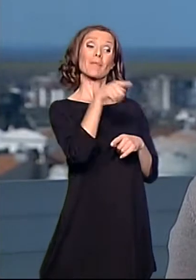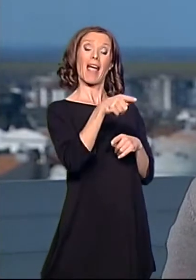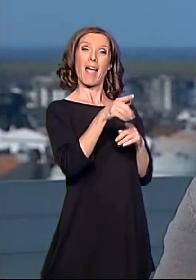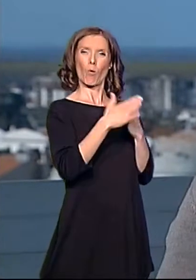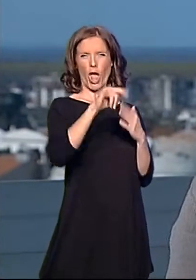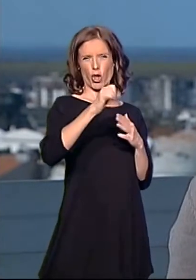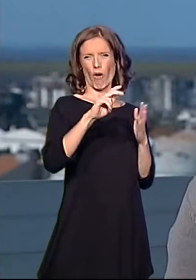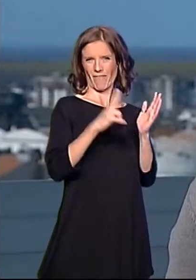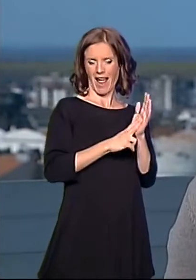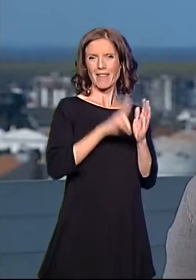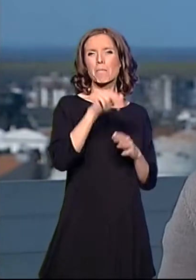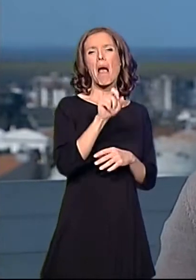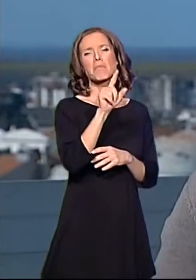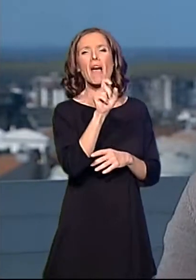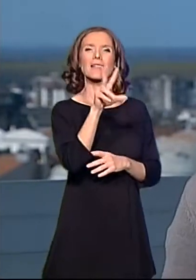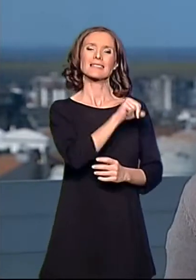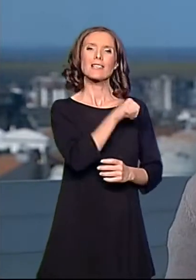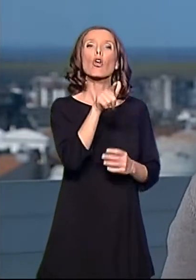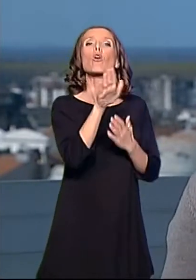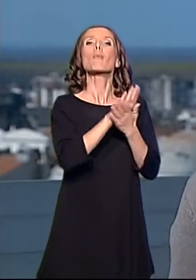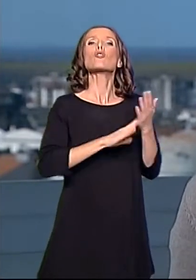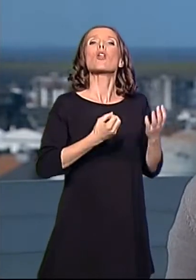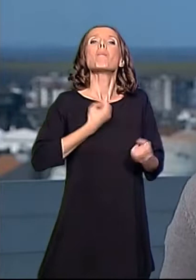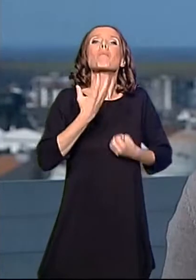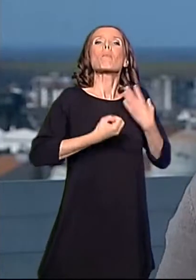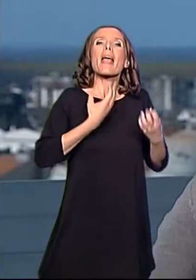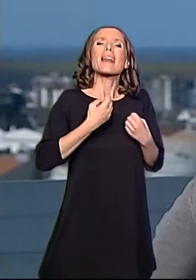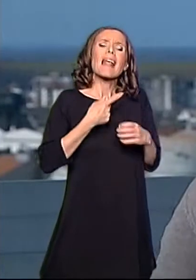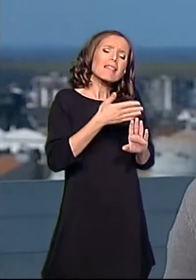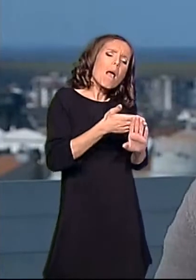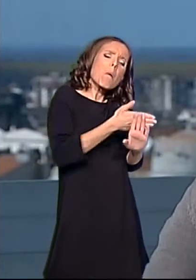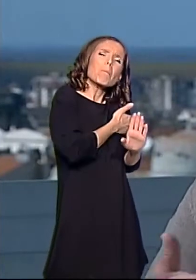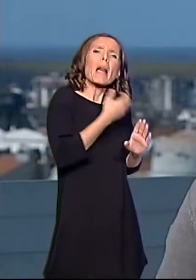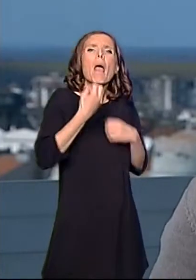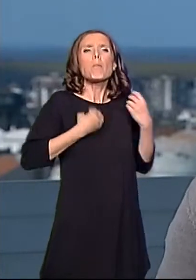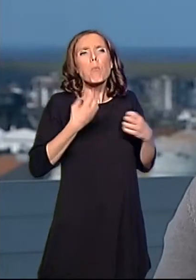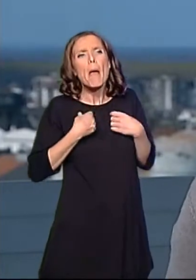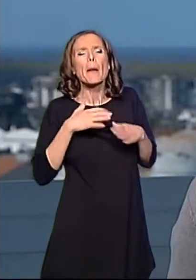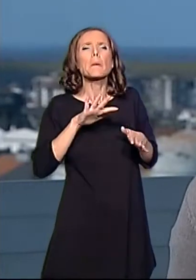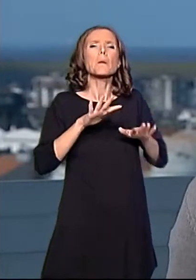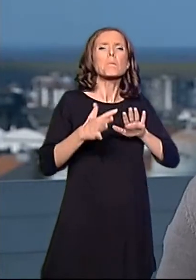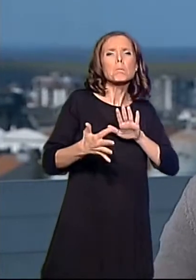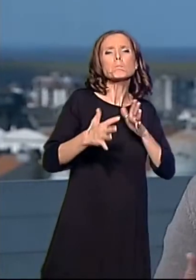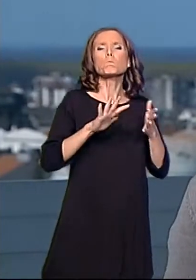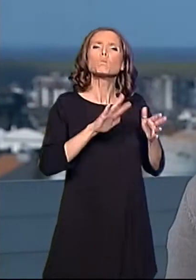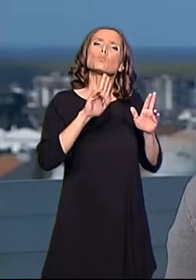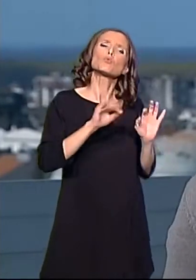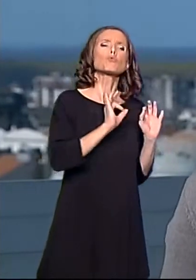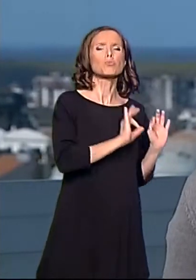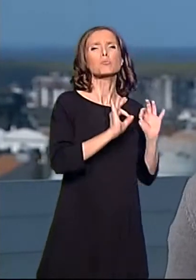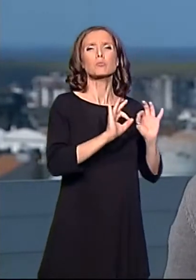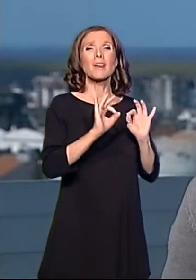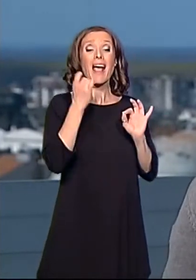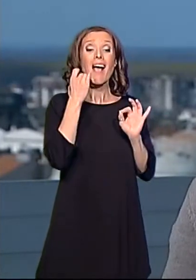12-13 godina, ulazi u pubertet. Do puberteta manje više oni nekako i prežive svoj život. Ali kad krene